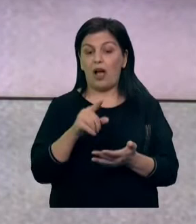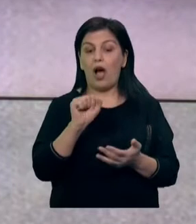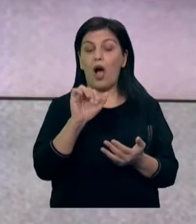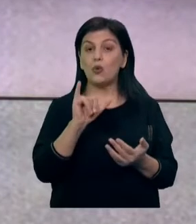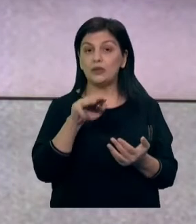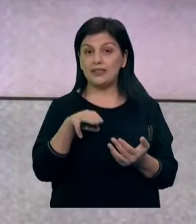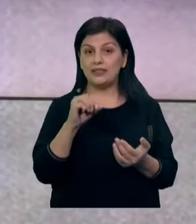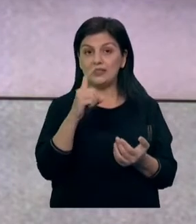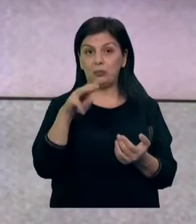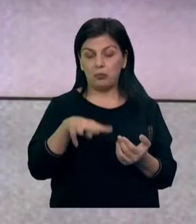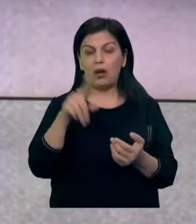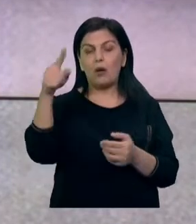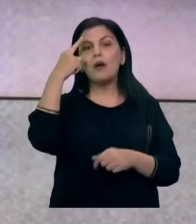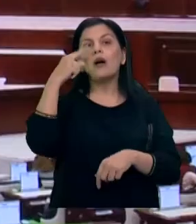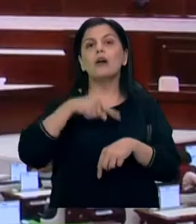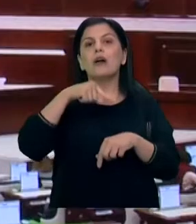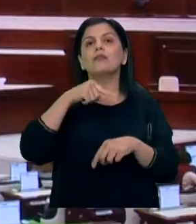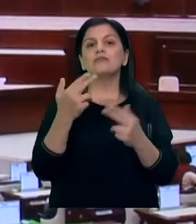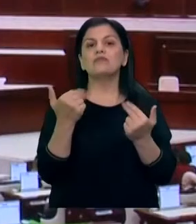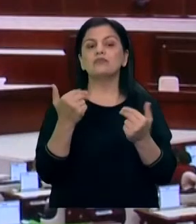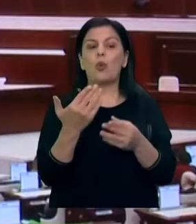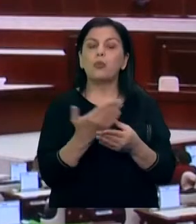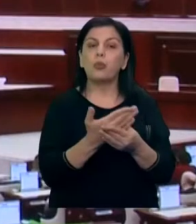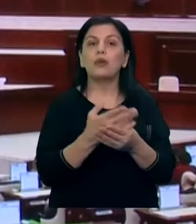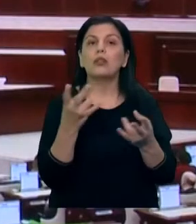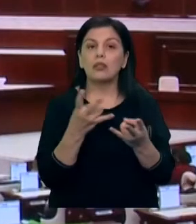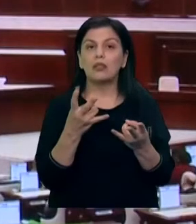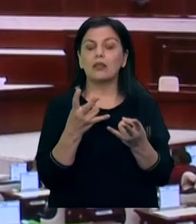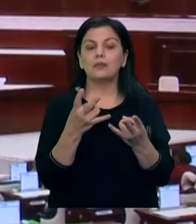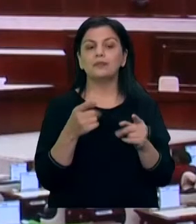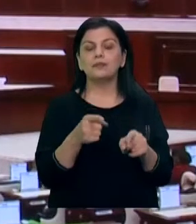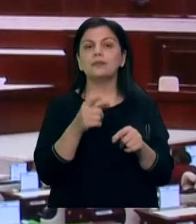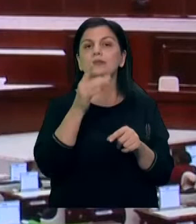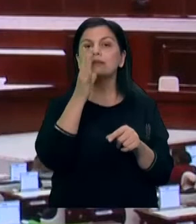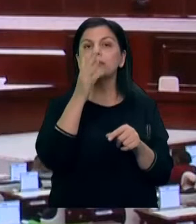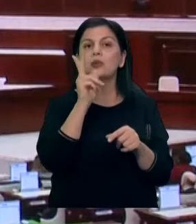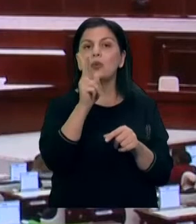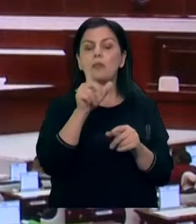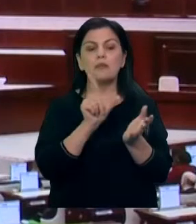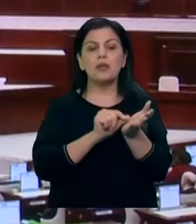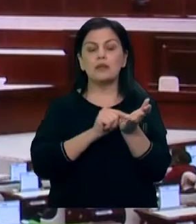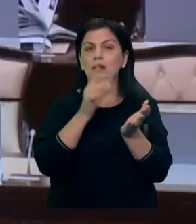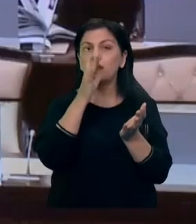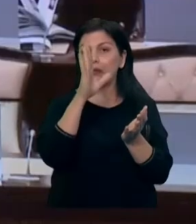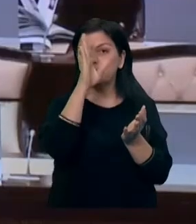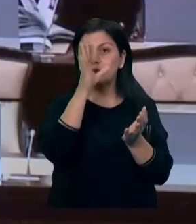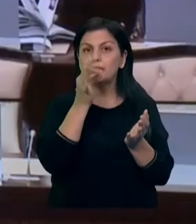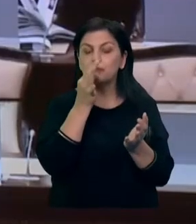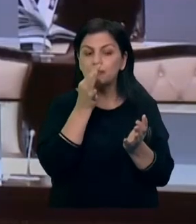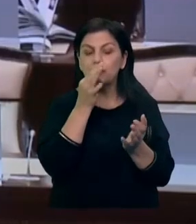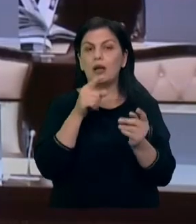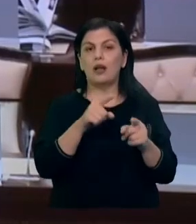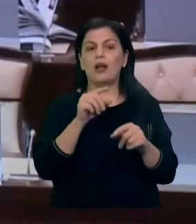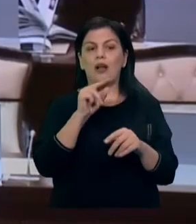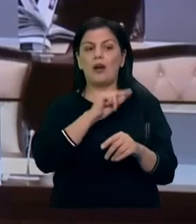bu uşağa nə qədər əlavə xərc çəkmək lazımdır. Deputatlar pensiya yaşına çatmayan şəxslərin iş yerlərindən vaxtından əvvəl